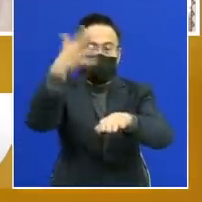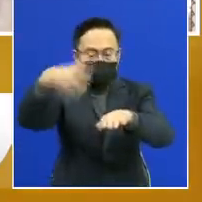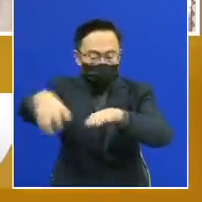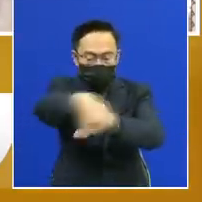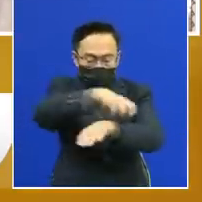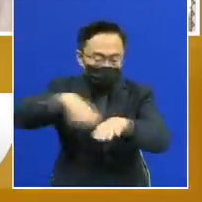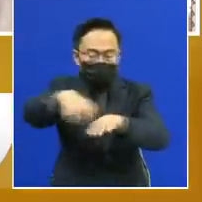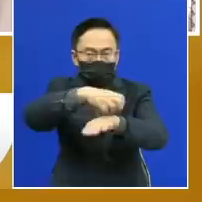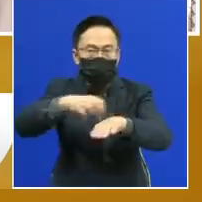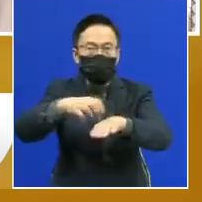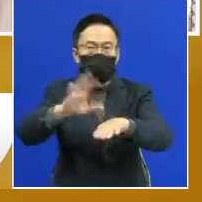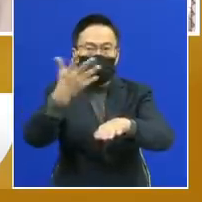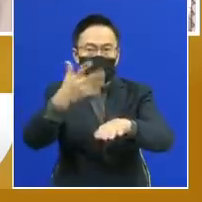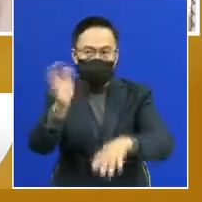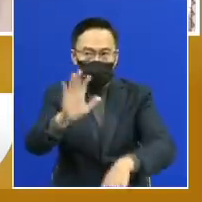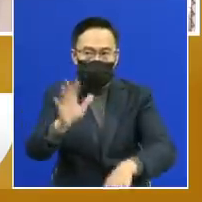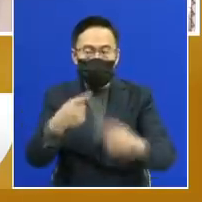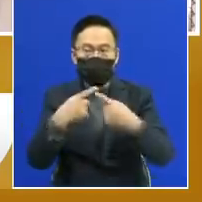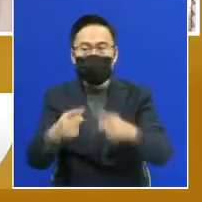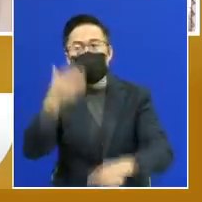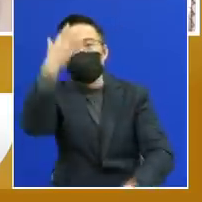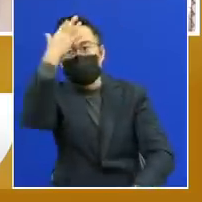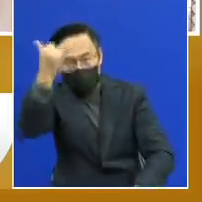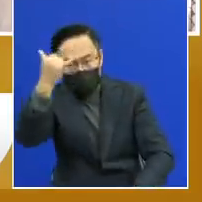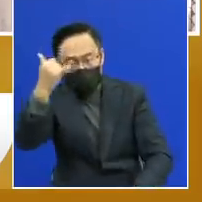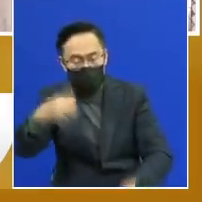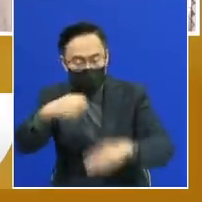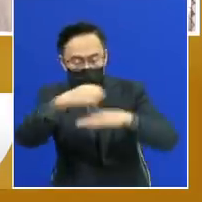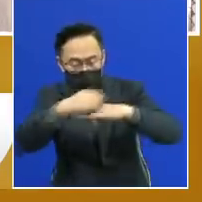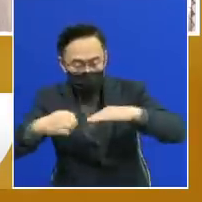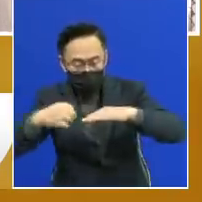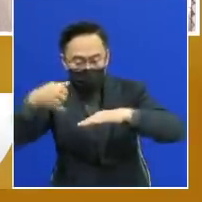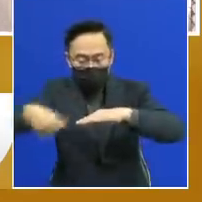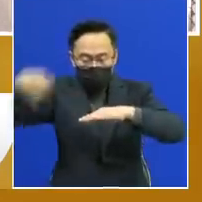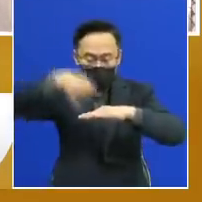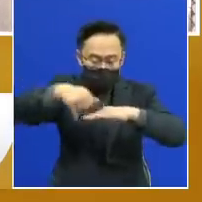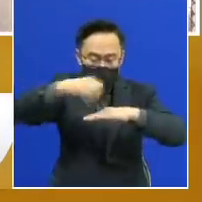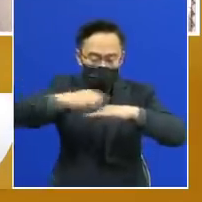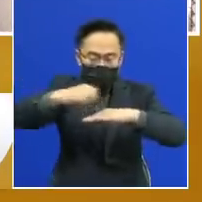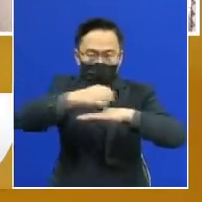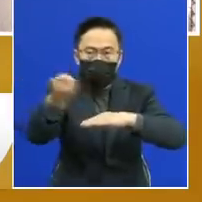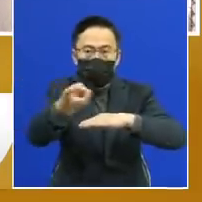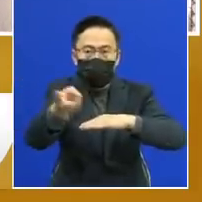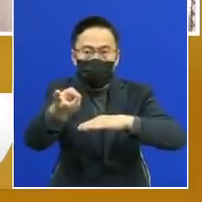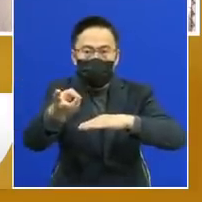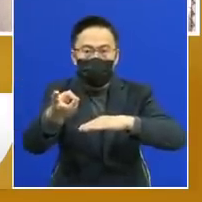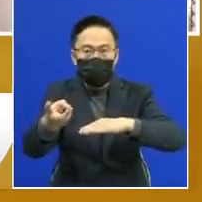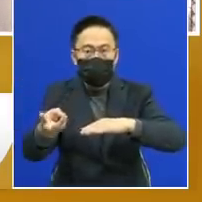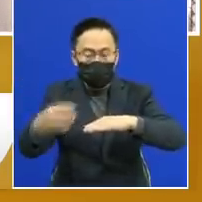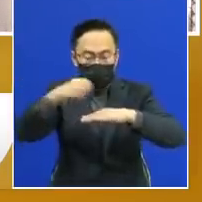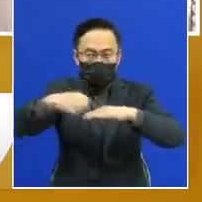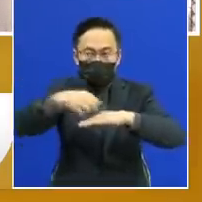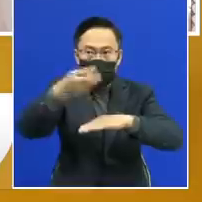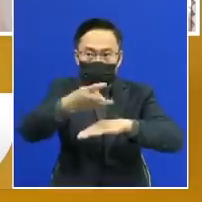นที่น้องเขาทำทั้งคันมันก็ทำให้คนที่เราจะจ่ายตังค์ใช่ไหมคะเราก็ต้อง